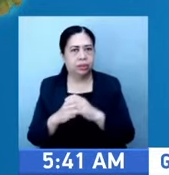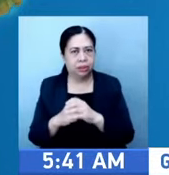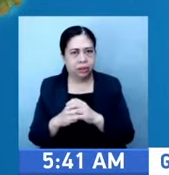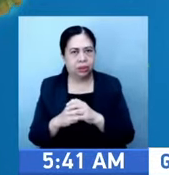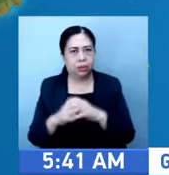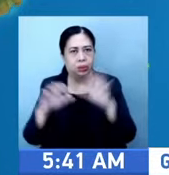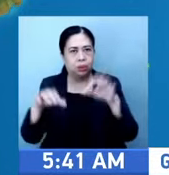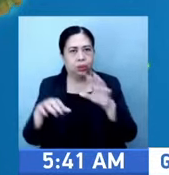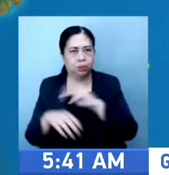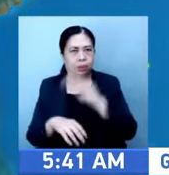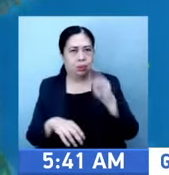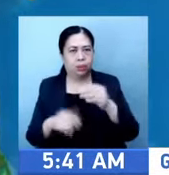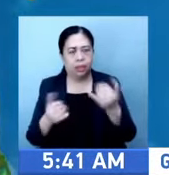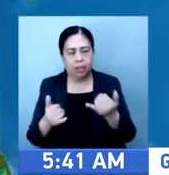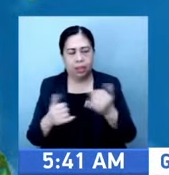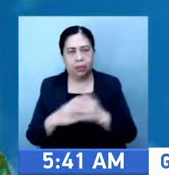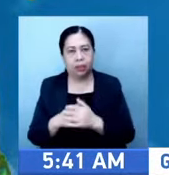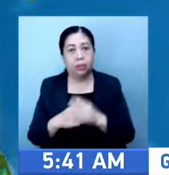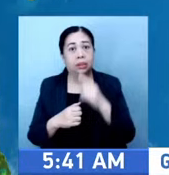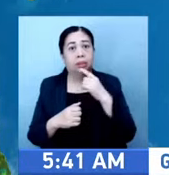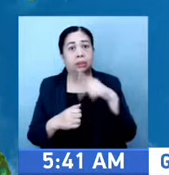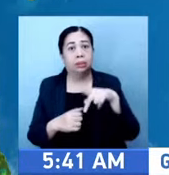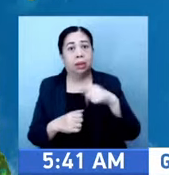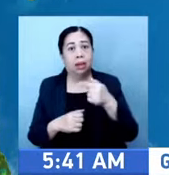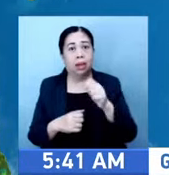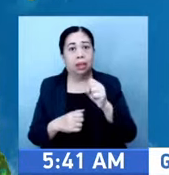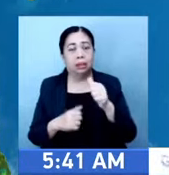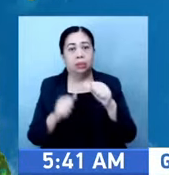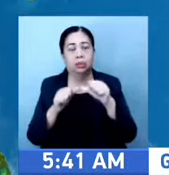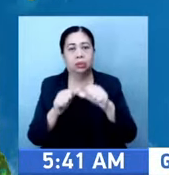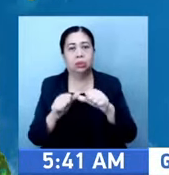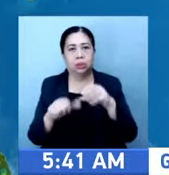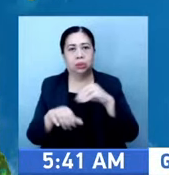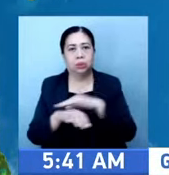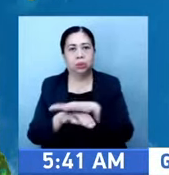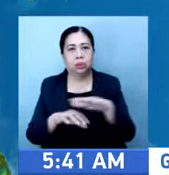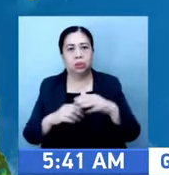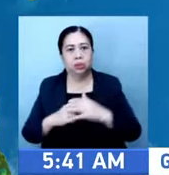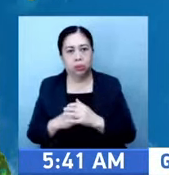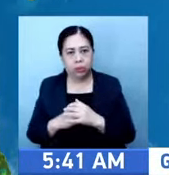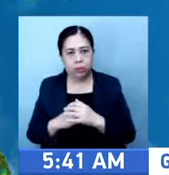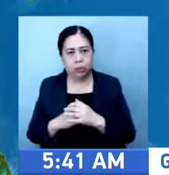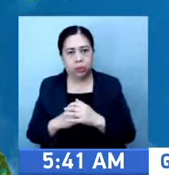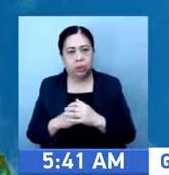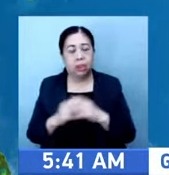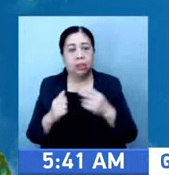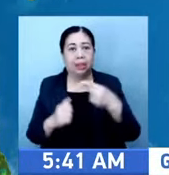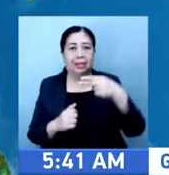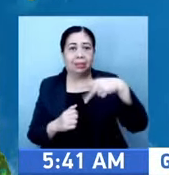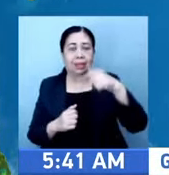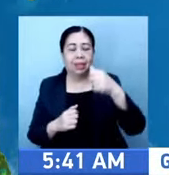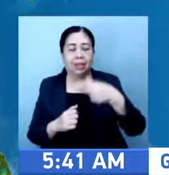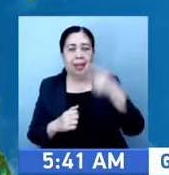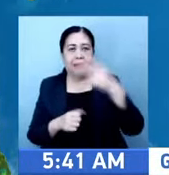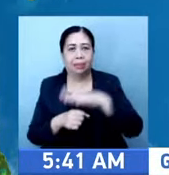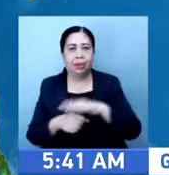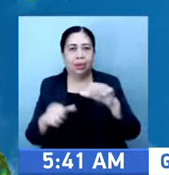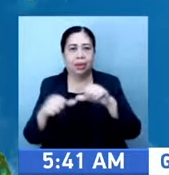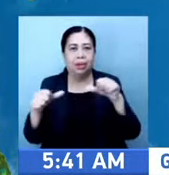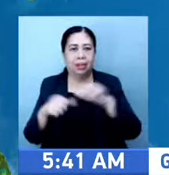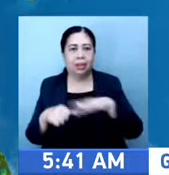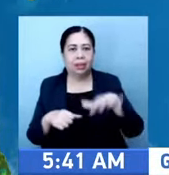araw. Ayon sa PAGASA, patuloy na nakaapekto ang ride o ridge ng high pressure area sa eastern section ng Northern at Central